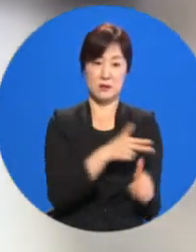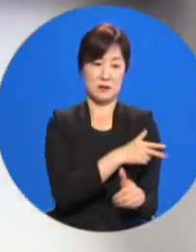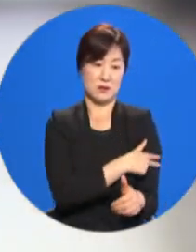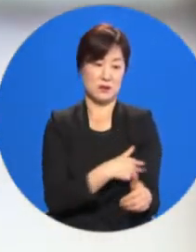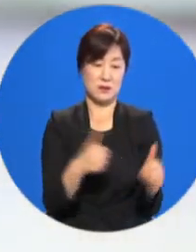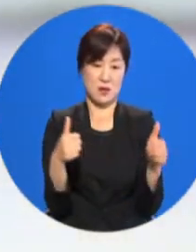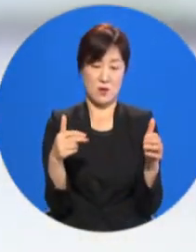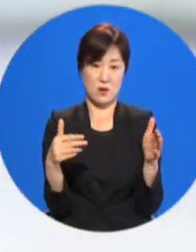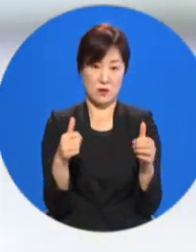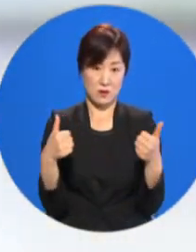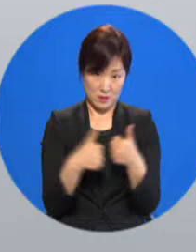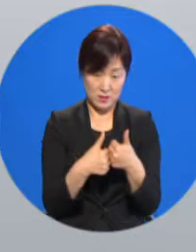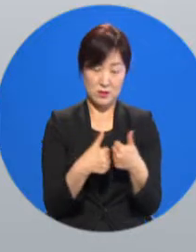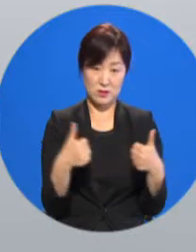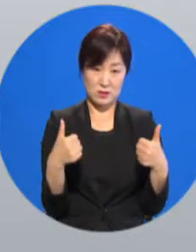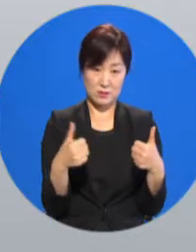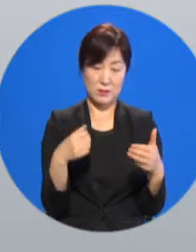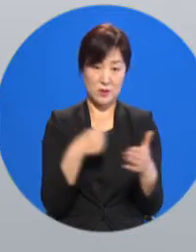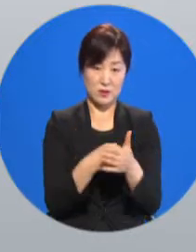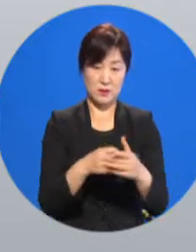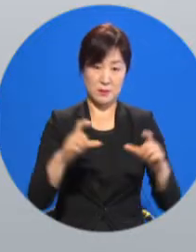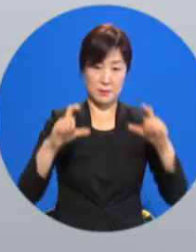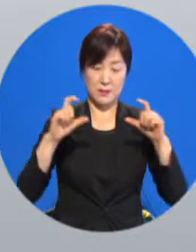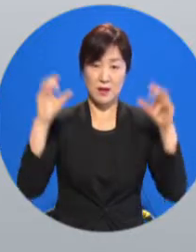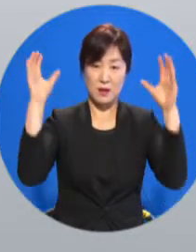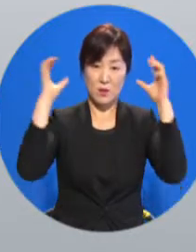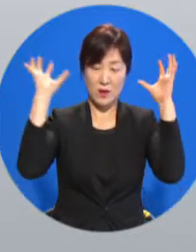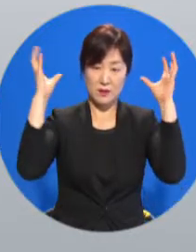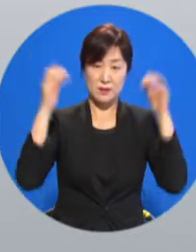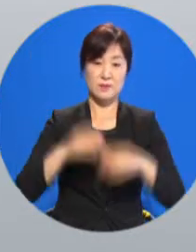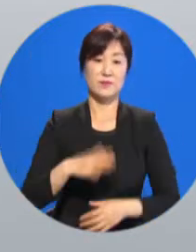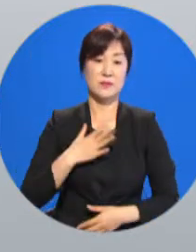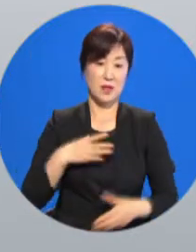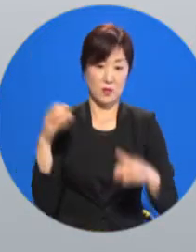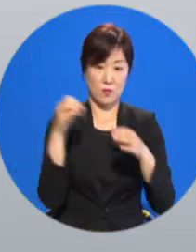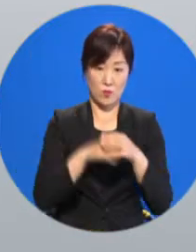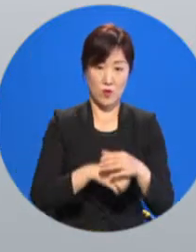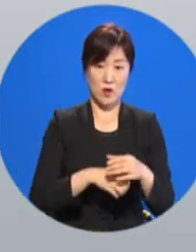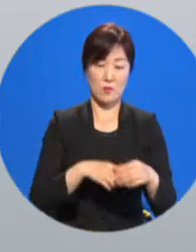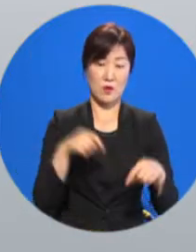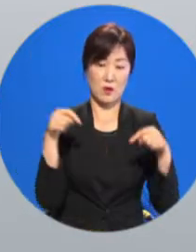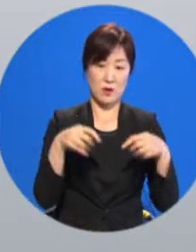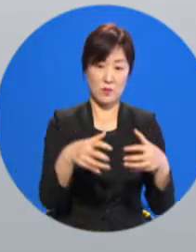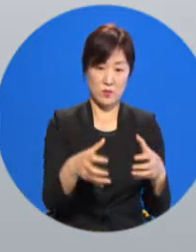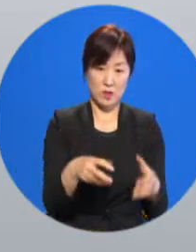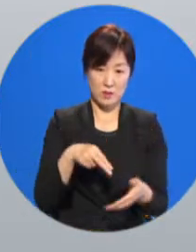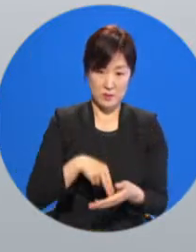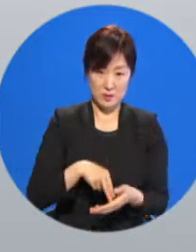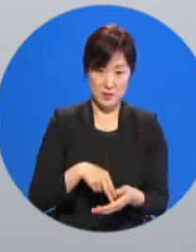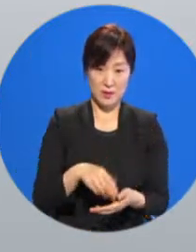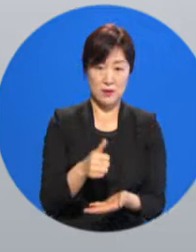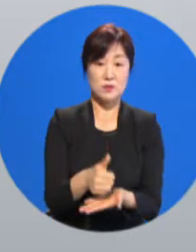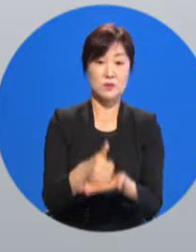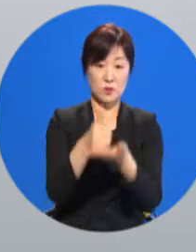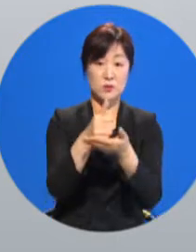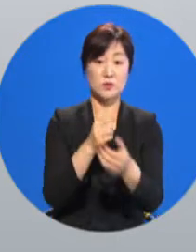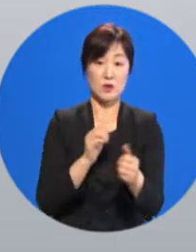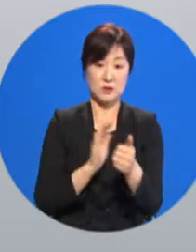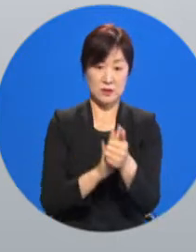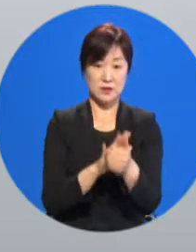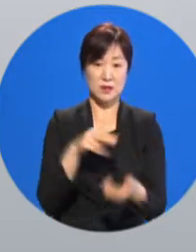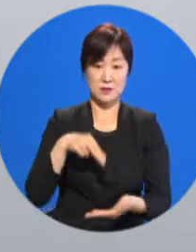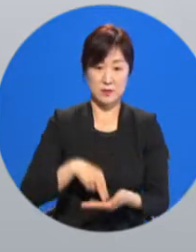환영하고 나섰습니다. 저를 포함한 교수협의회 교수님들은 이사회의 의견을 존중하고